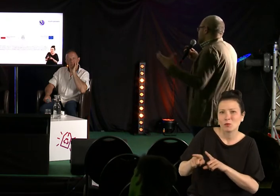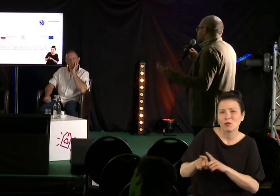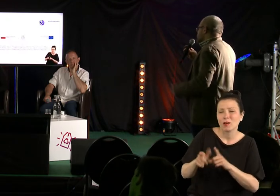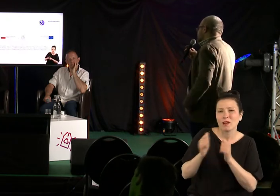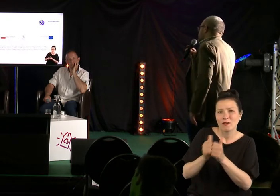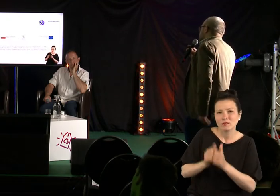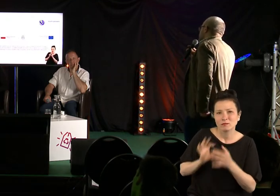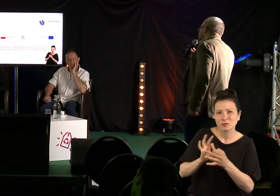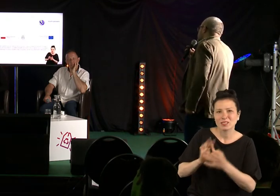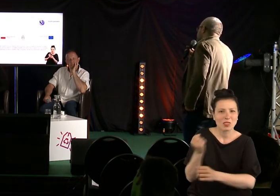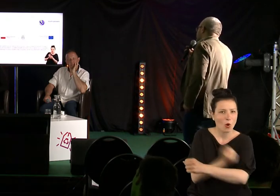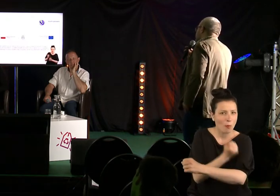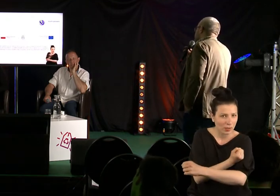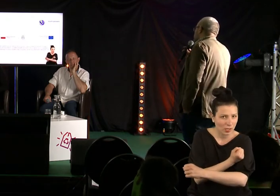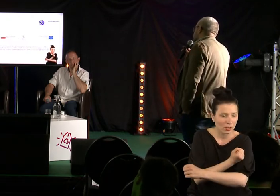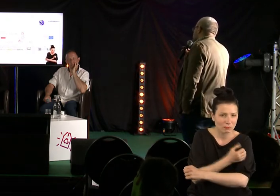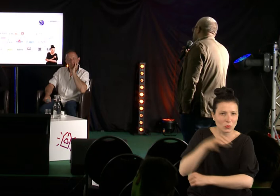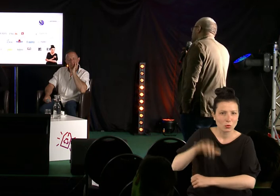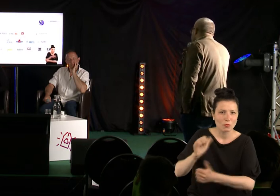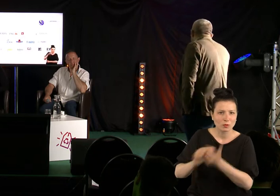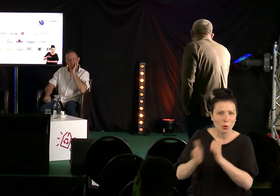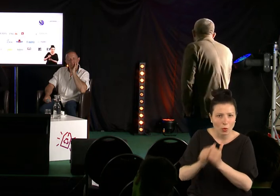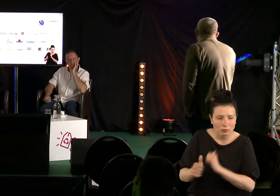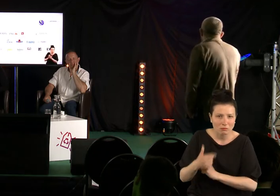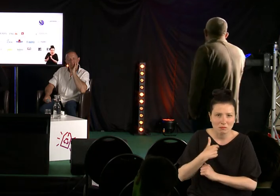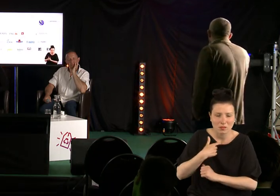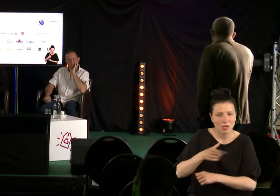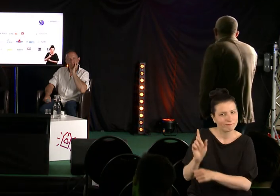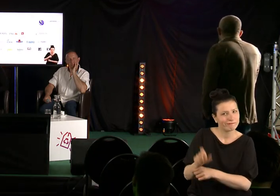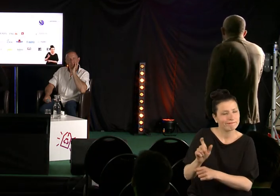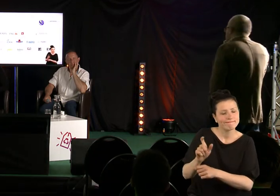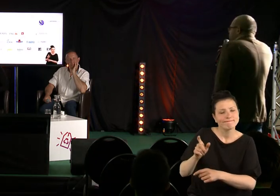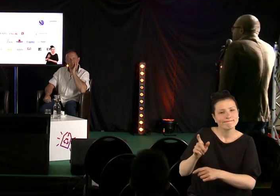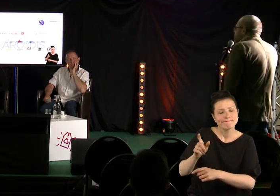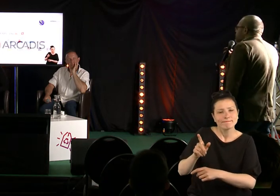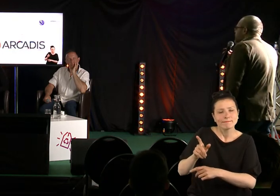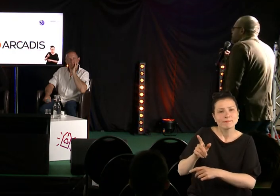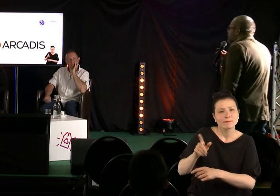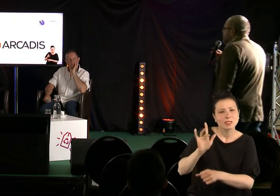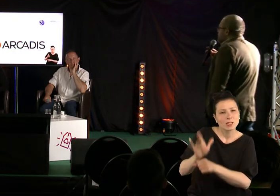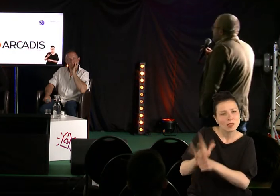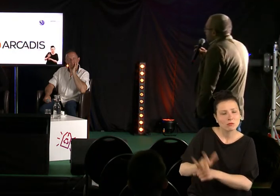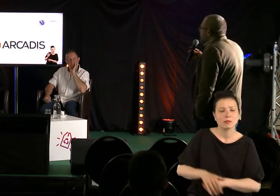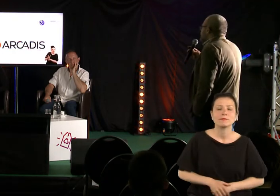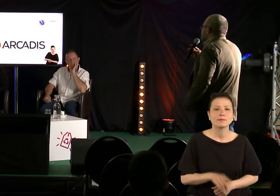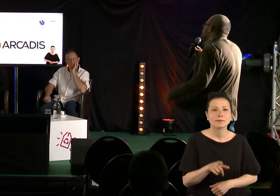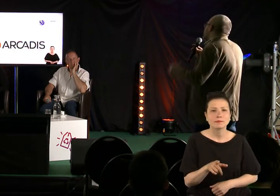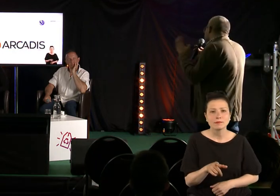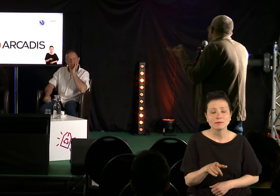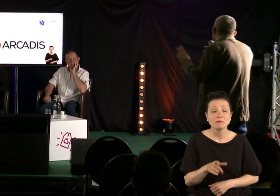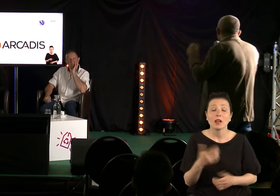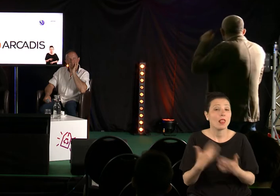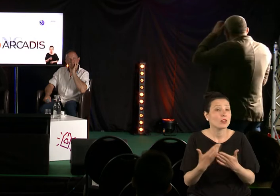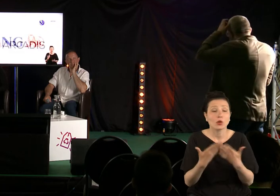wyzwaniach, które wiążą się z dopingiem w sporcie, który ja potępiam w Czambu. Dlaczego tak samo otwarcie nie, albo może